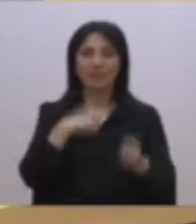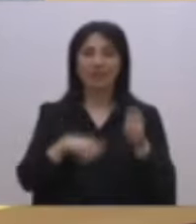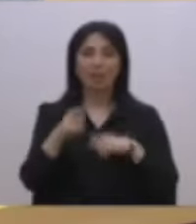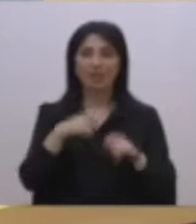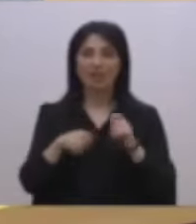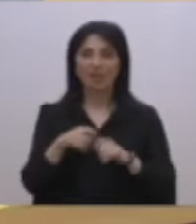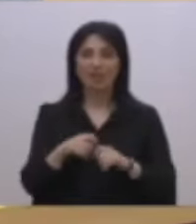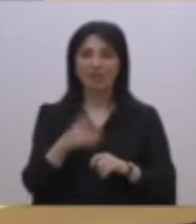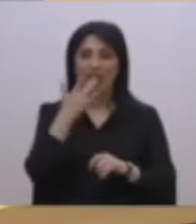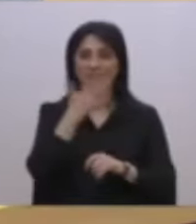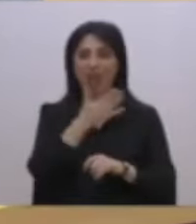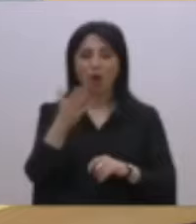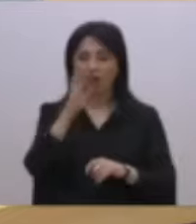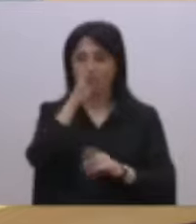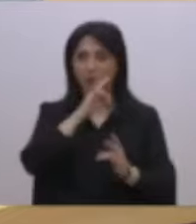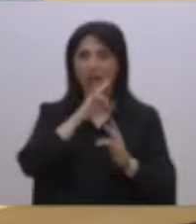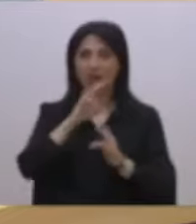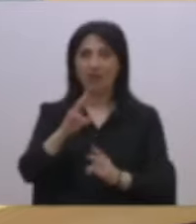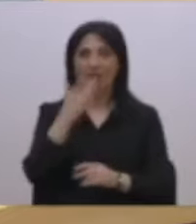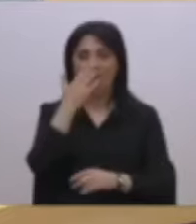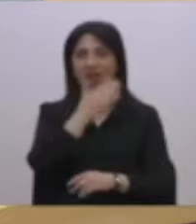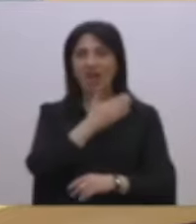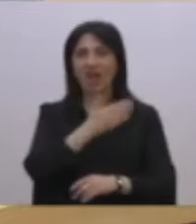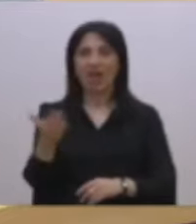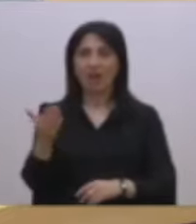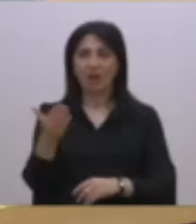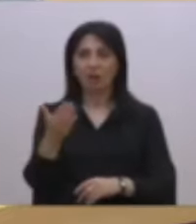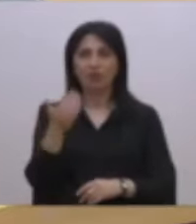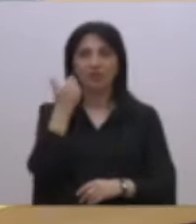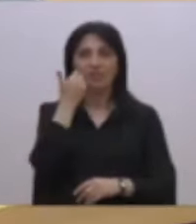გამყიდველები, ეროვნული ღალატის, ეროვნული